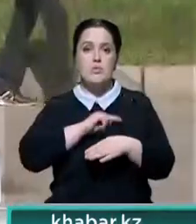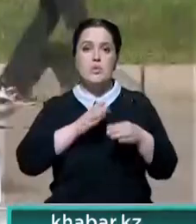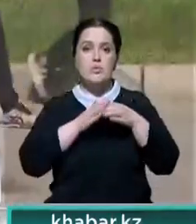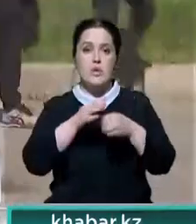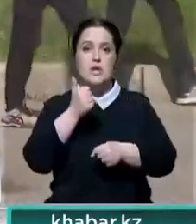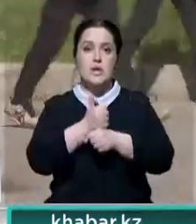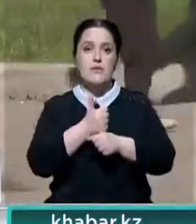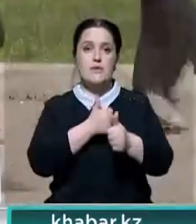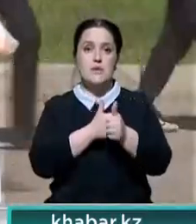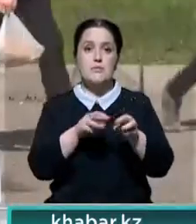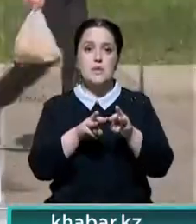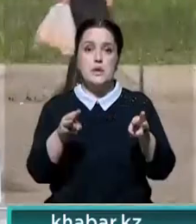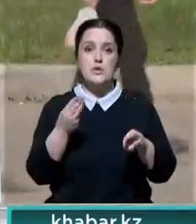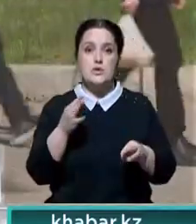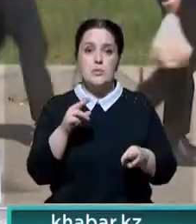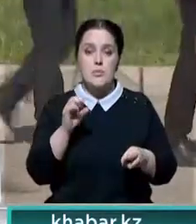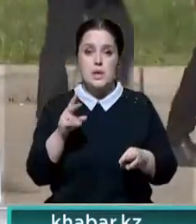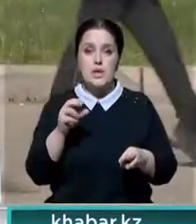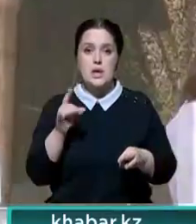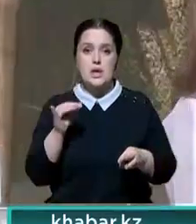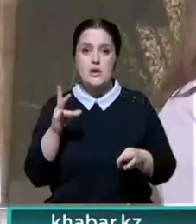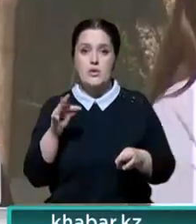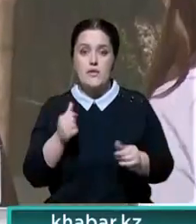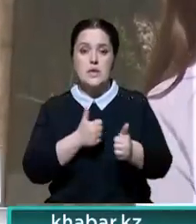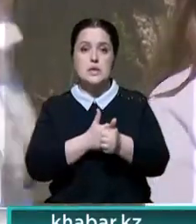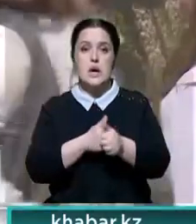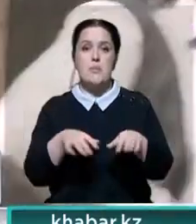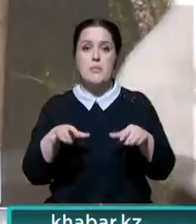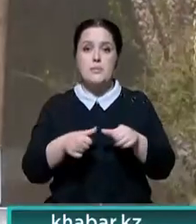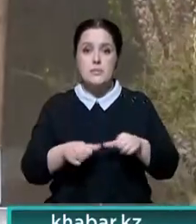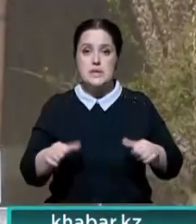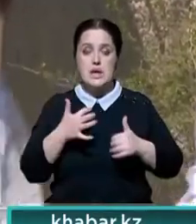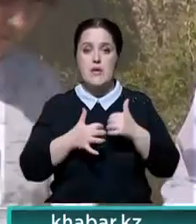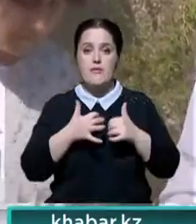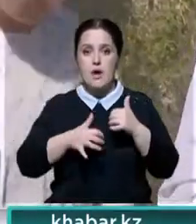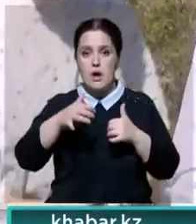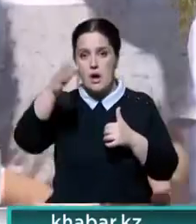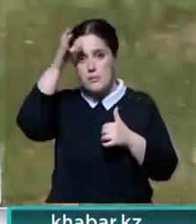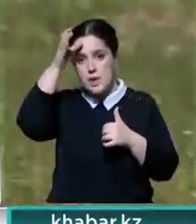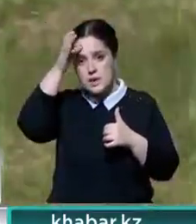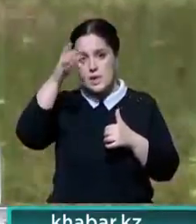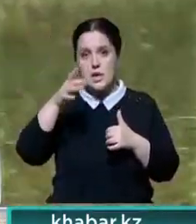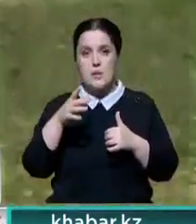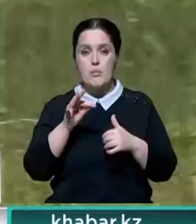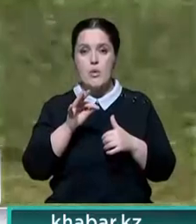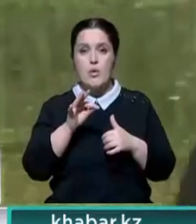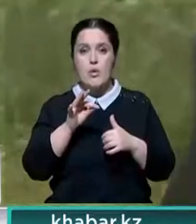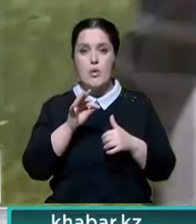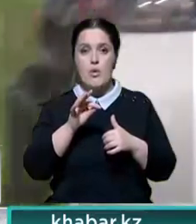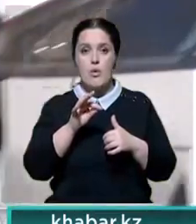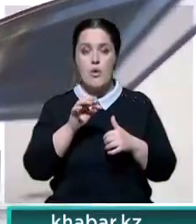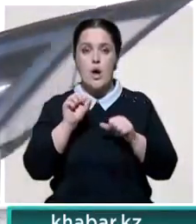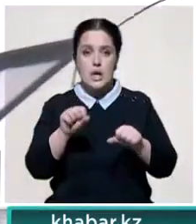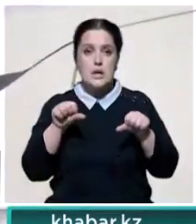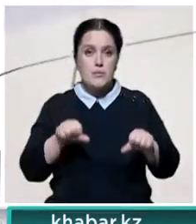рабочую группу во главе с вице-министром Шолпан Кариновой, заместителем председателя комитета среднего образования и председателем комитета по охране прав